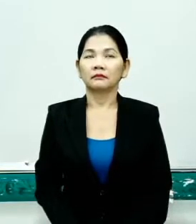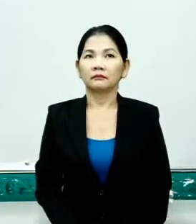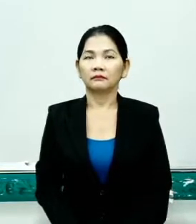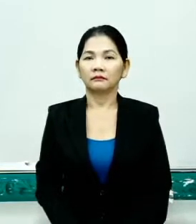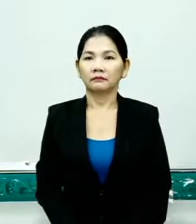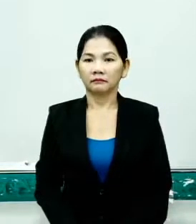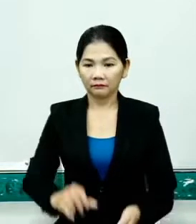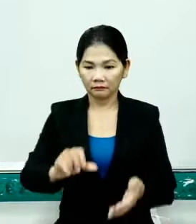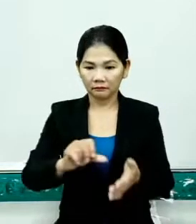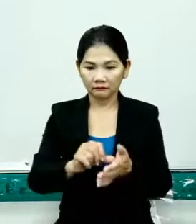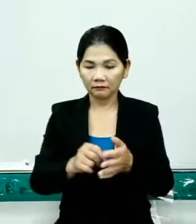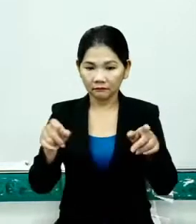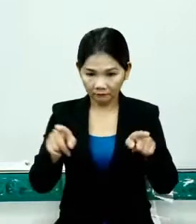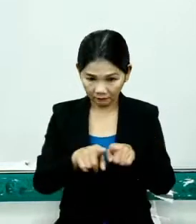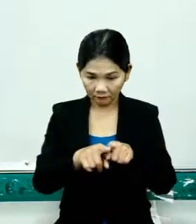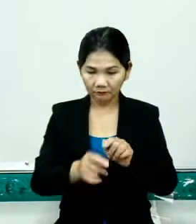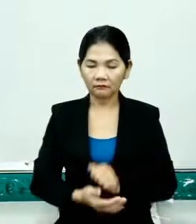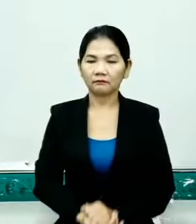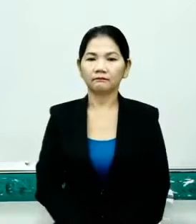biết ngay đổi.